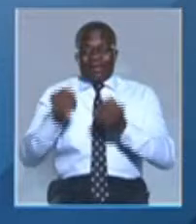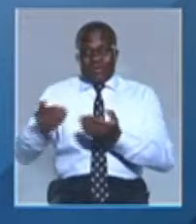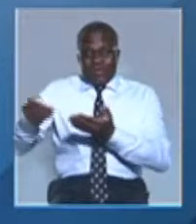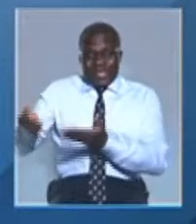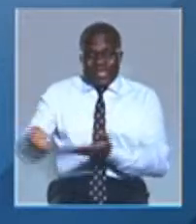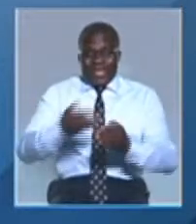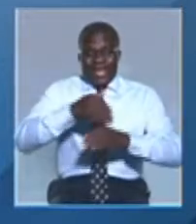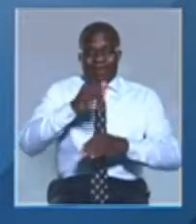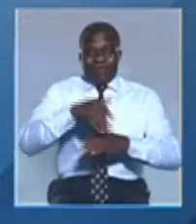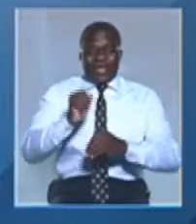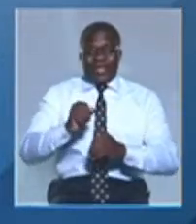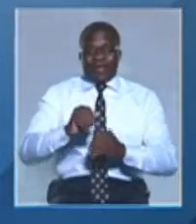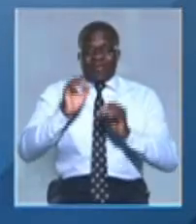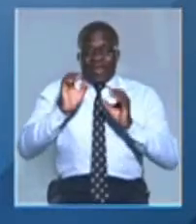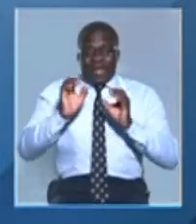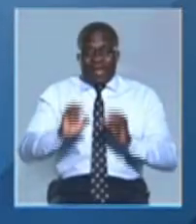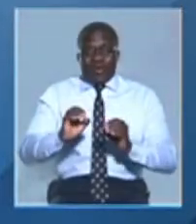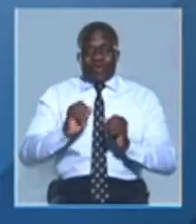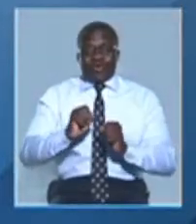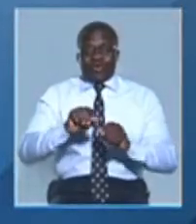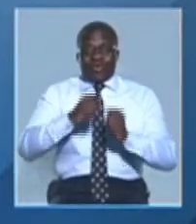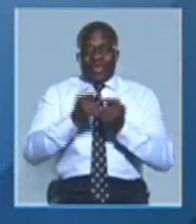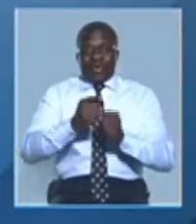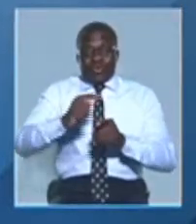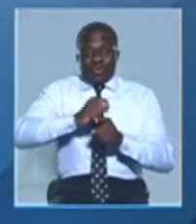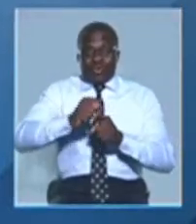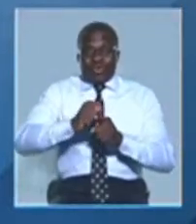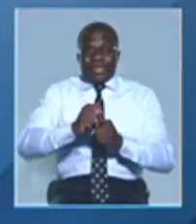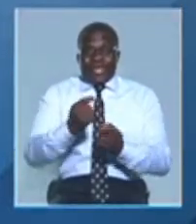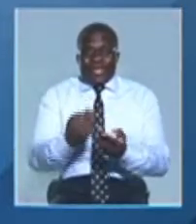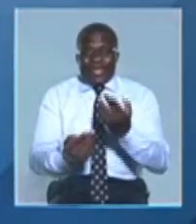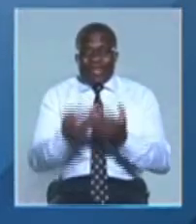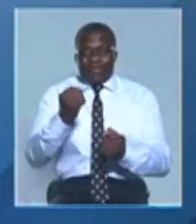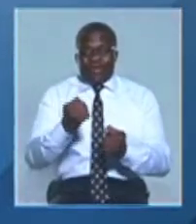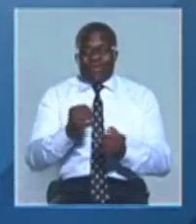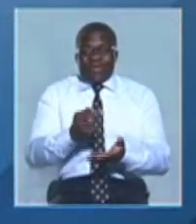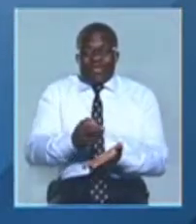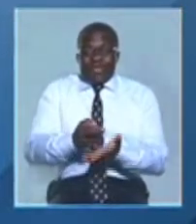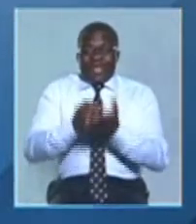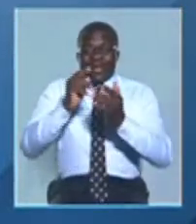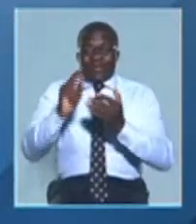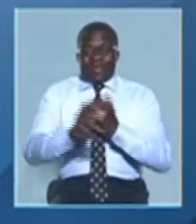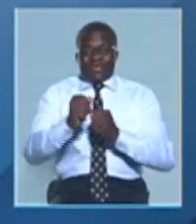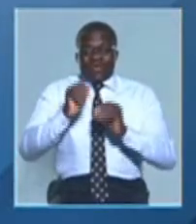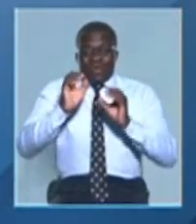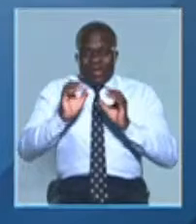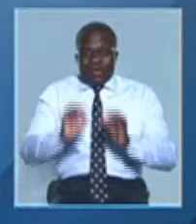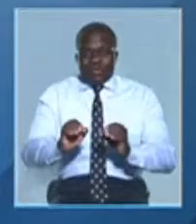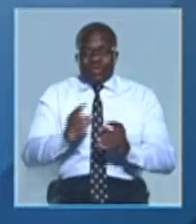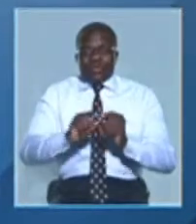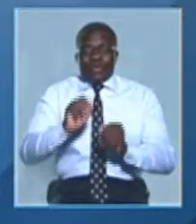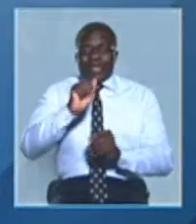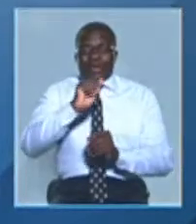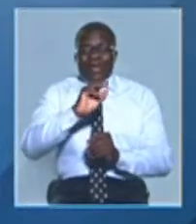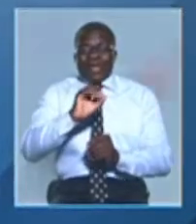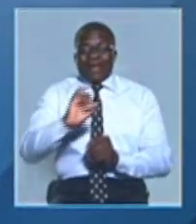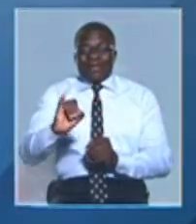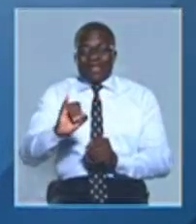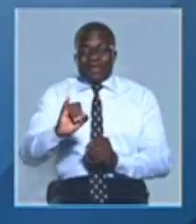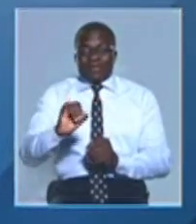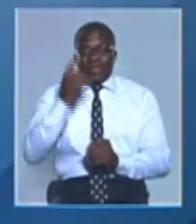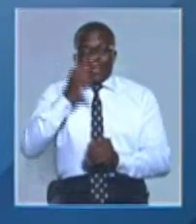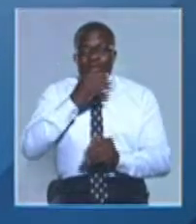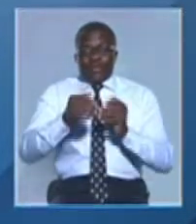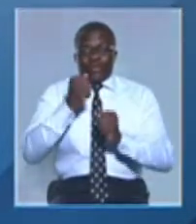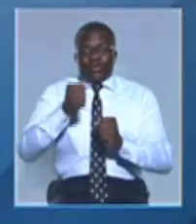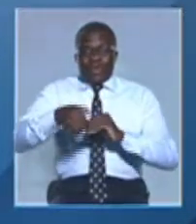immédiatement transférés vers les unités de traitement des brûlés et de réanimation à Cotonou et à Abomey-Calavi pour une